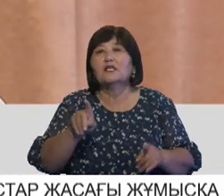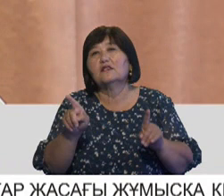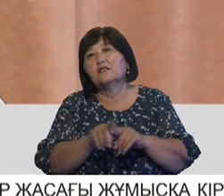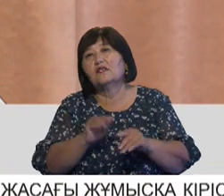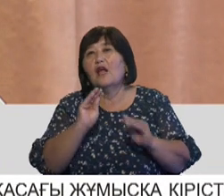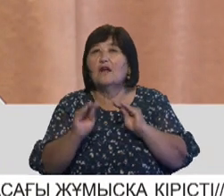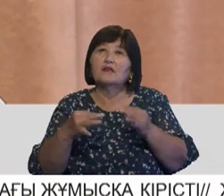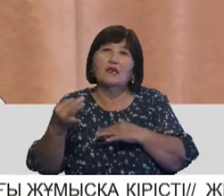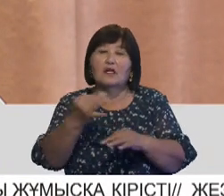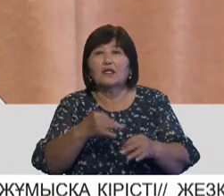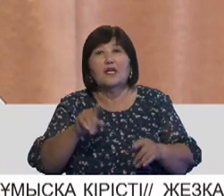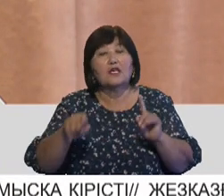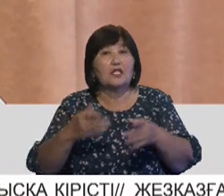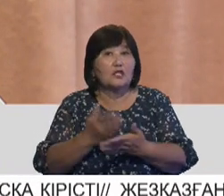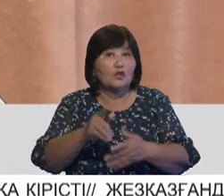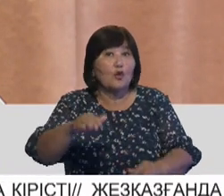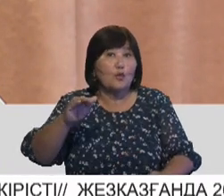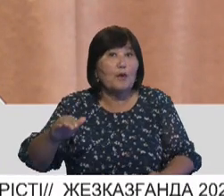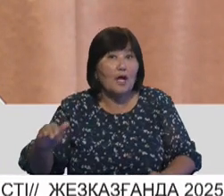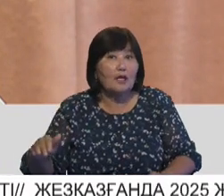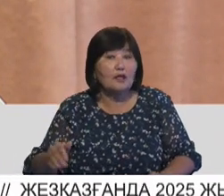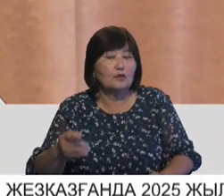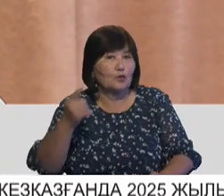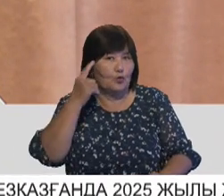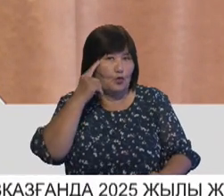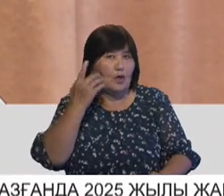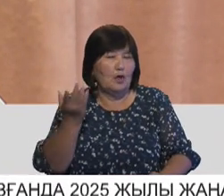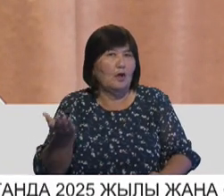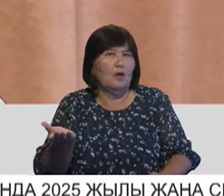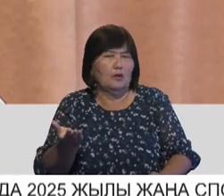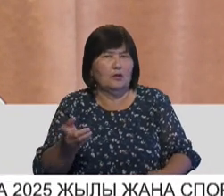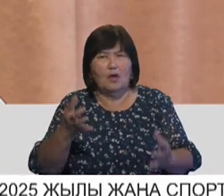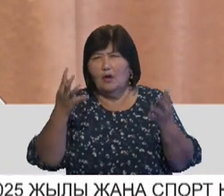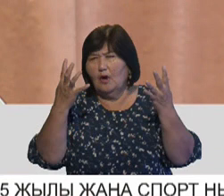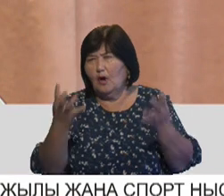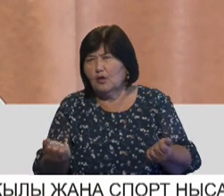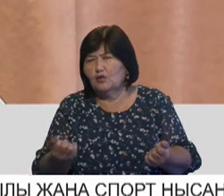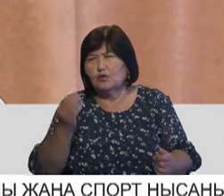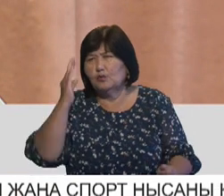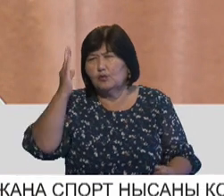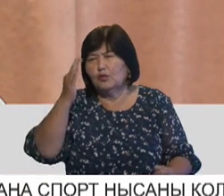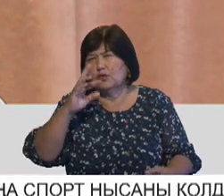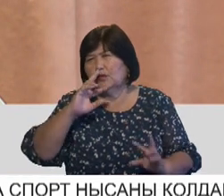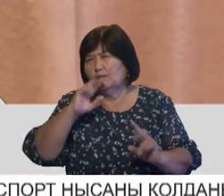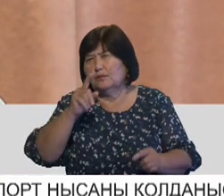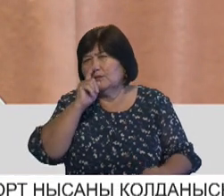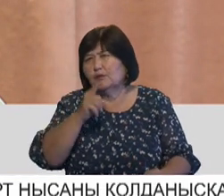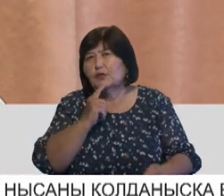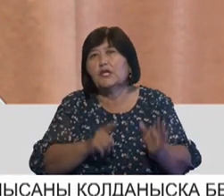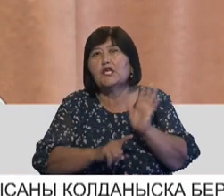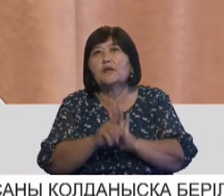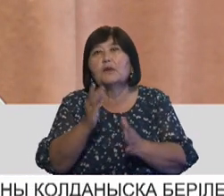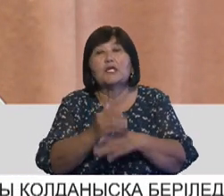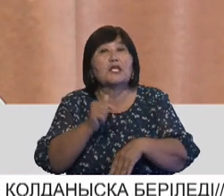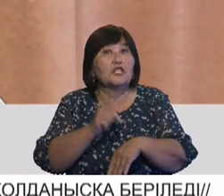кезде отырған кезде, кей кезде сол балалар ойлайтын шығар, бір қара түнек, бір болашағы бұлыңғыр бір дүниенің арасына еніп баратқандай